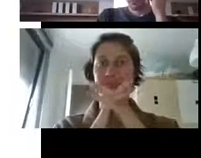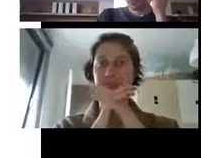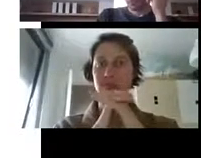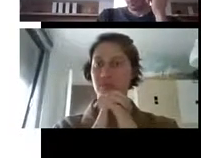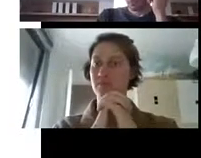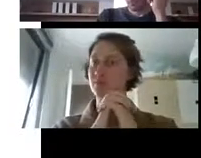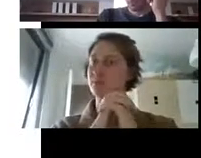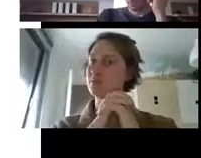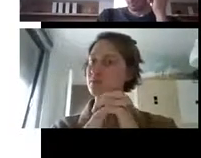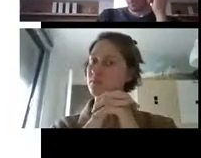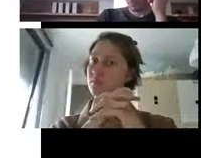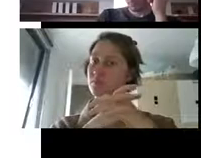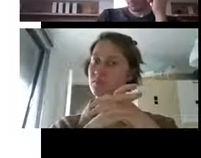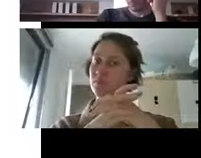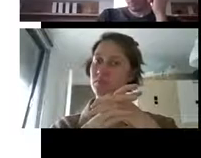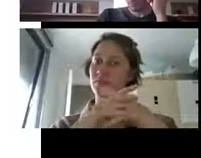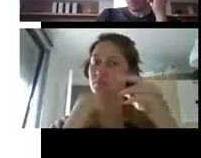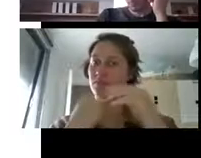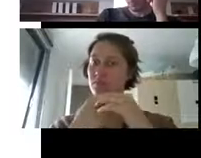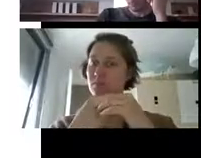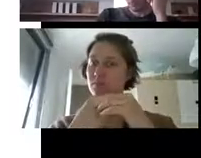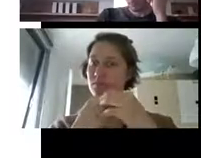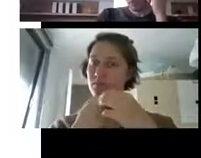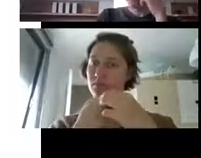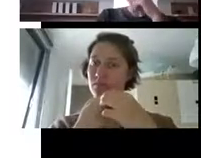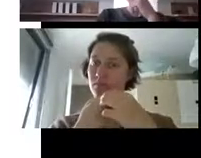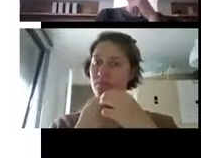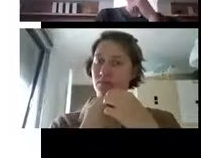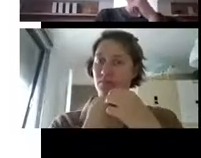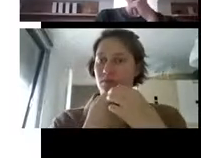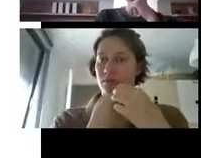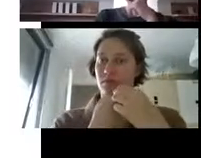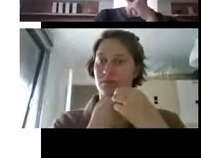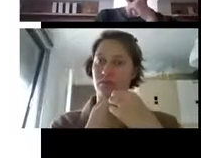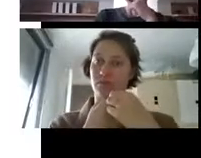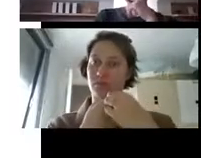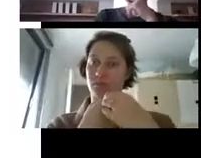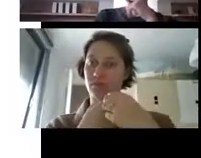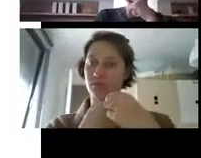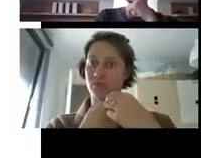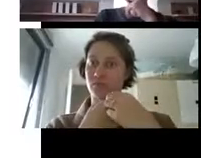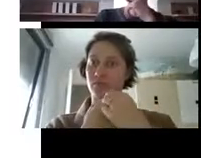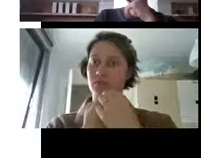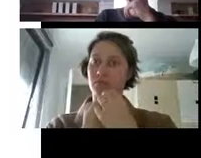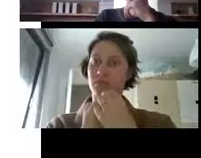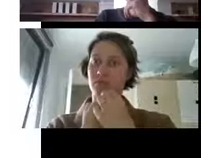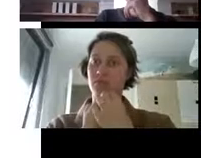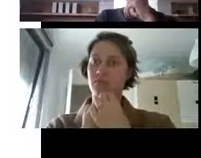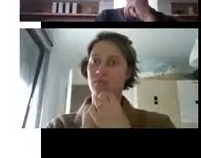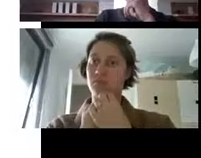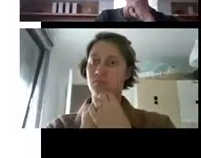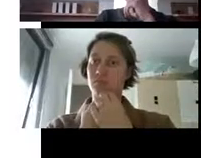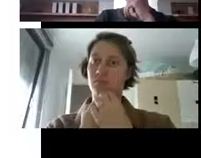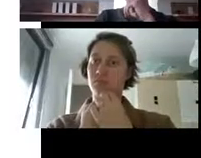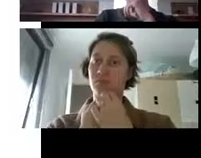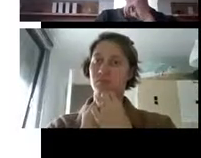animatoren blijven dan bij diezelfde bubbels. Die kinderen blijven ook in dezelfde bubbel. Moest het gaan over echt externen, probeer dan ook af